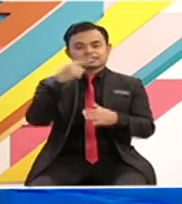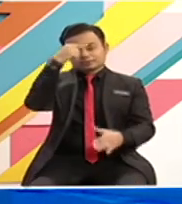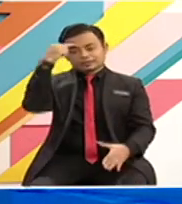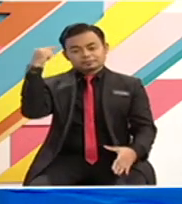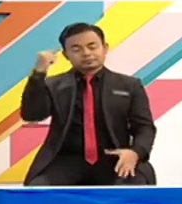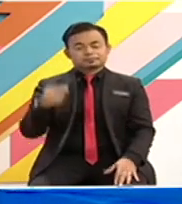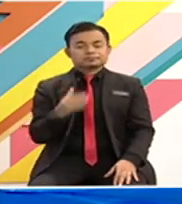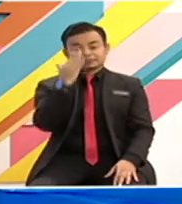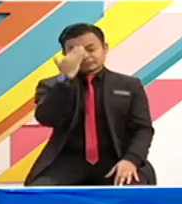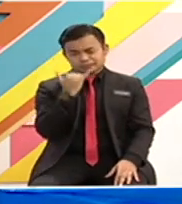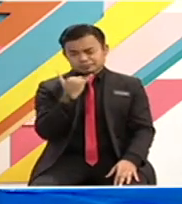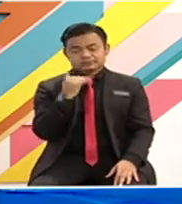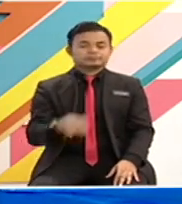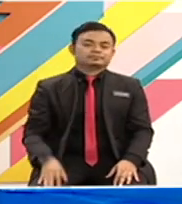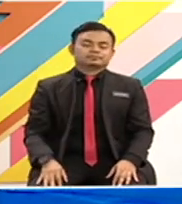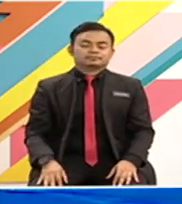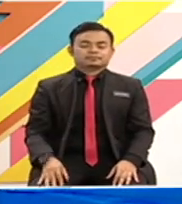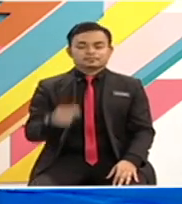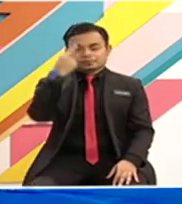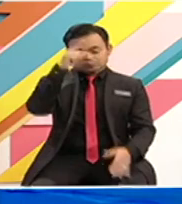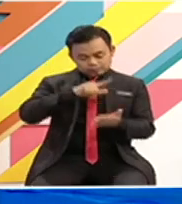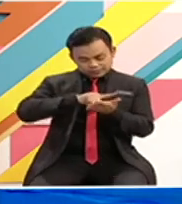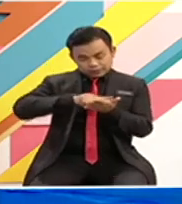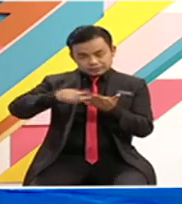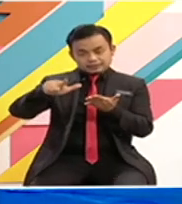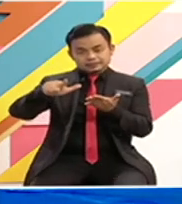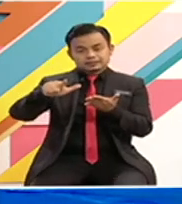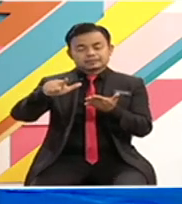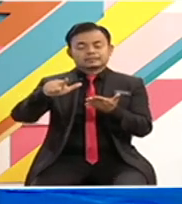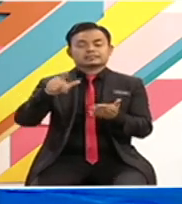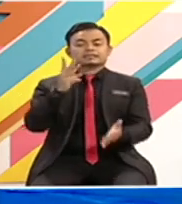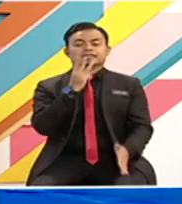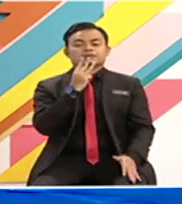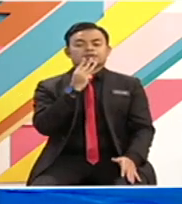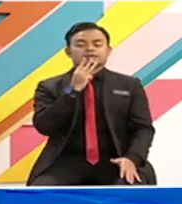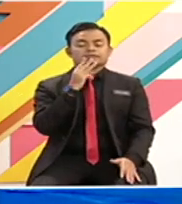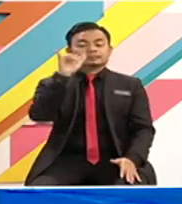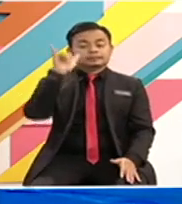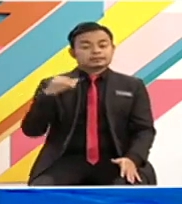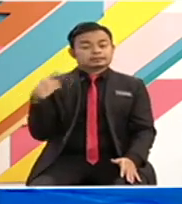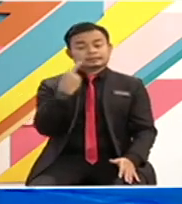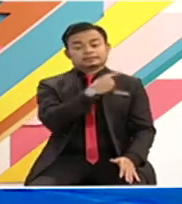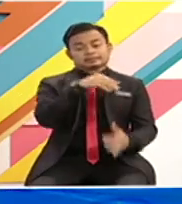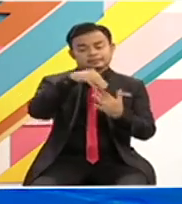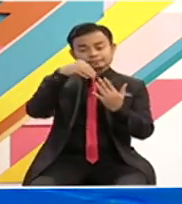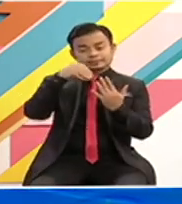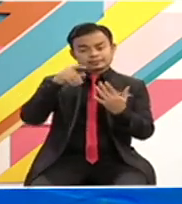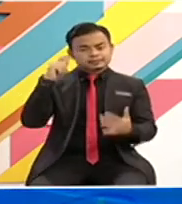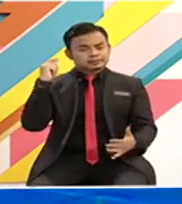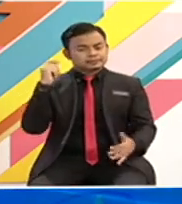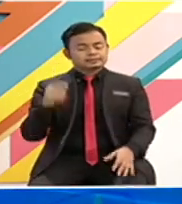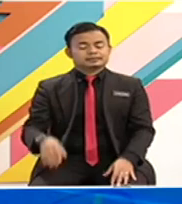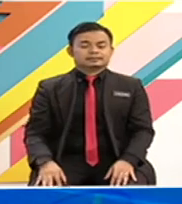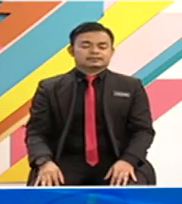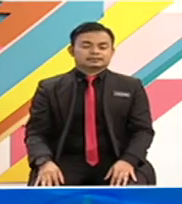dasar y1 untuk melicinkan perjalanan warnanya kita pilih ini tadi gile dia bergerak diatasnya bukan